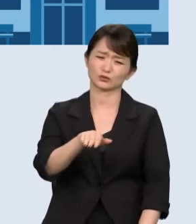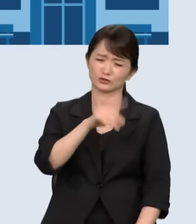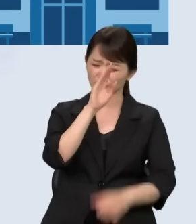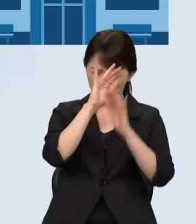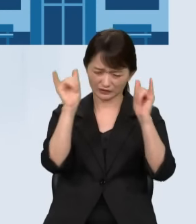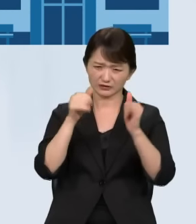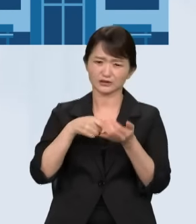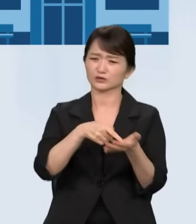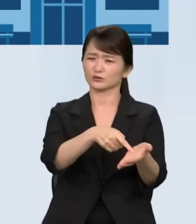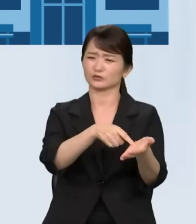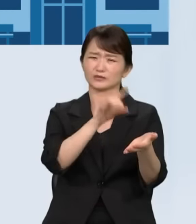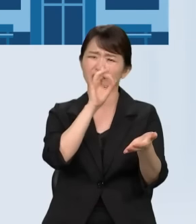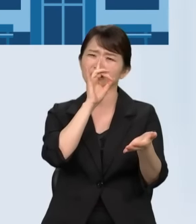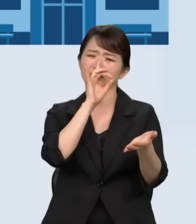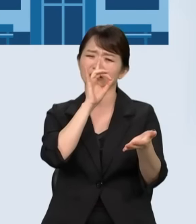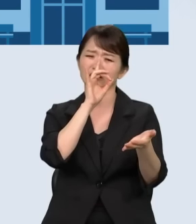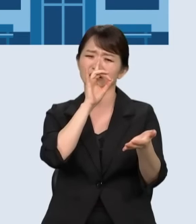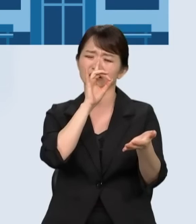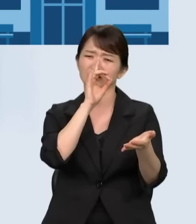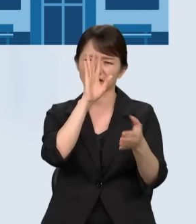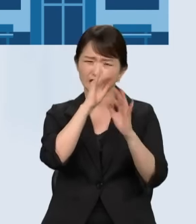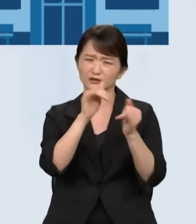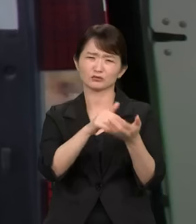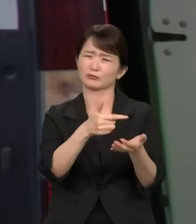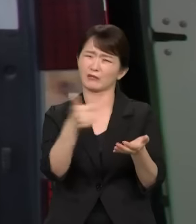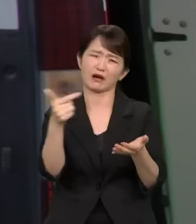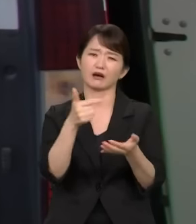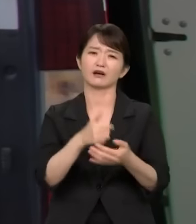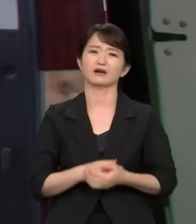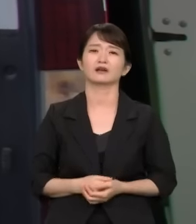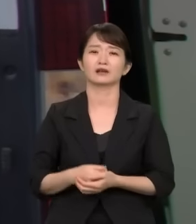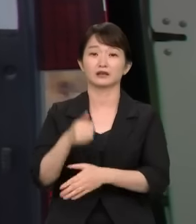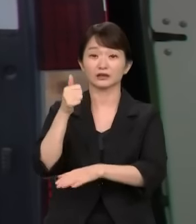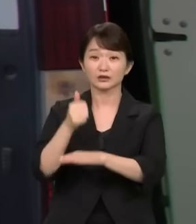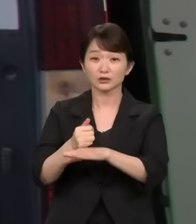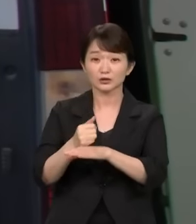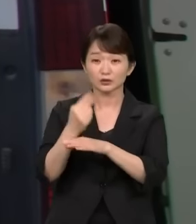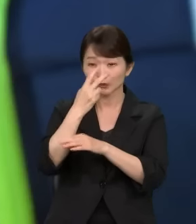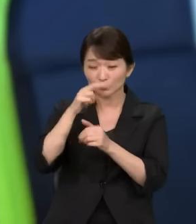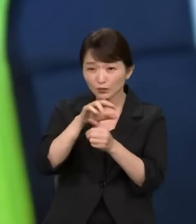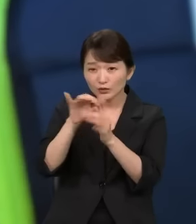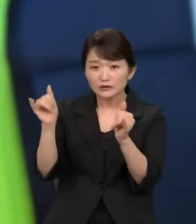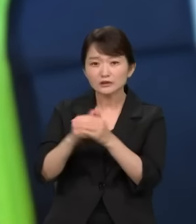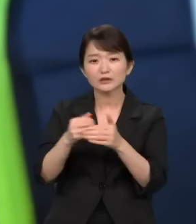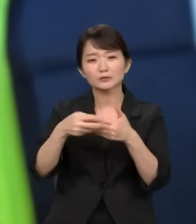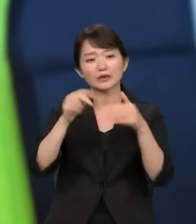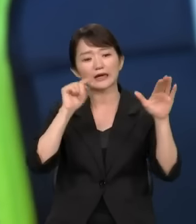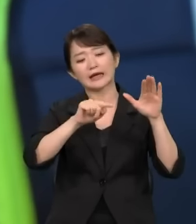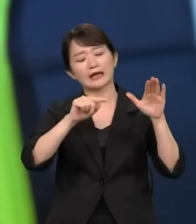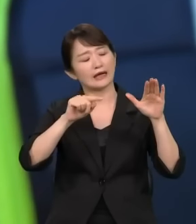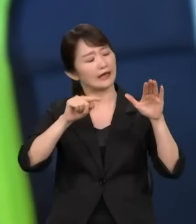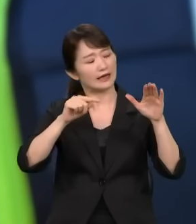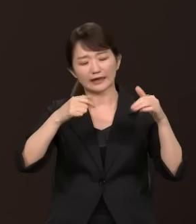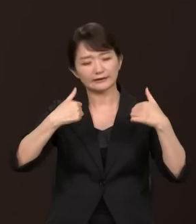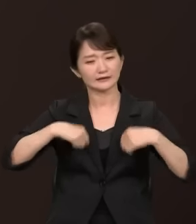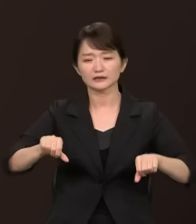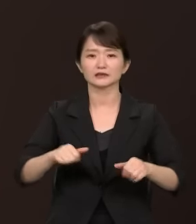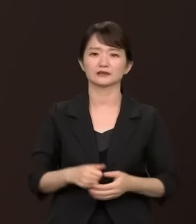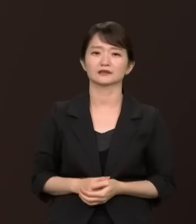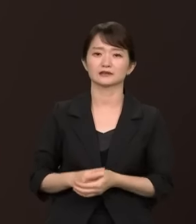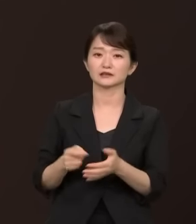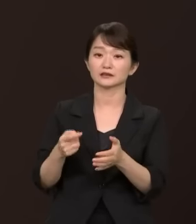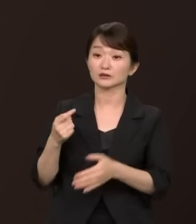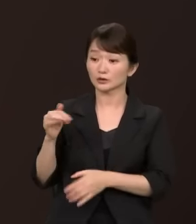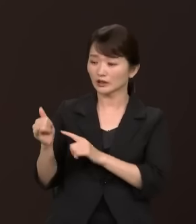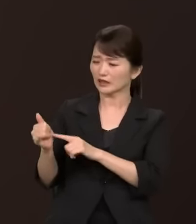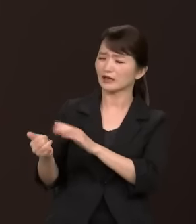환자가 접수가 안 되는 상황이에요. 너무 많아서. 결국 보호자는 병원 가기를 포기했습니다. 구급대원은